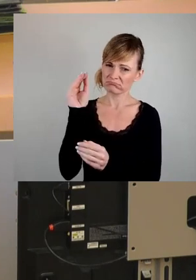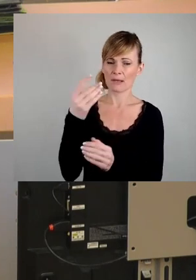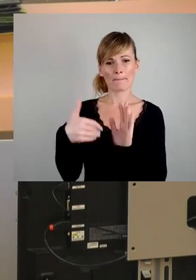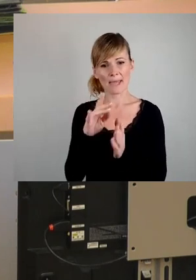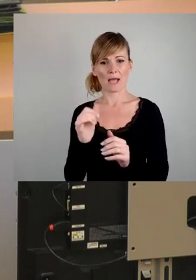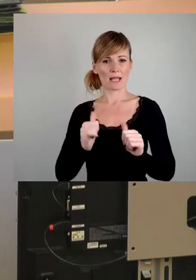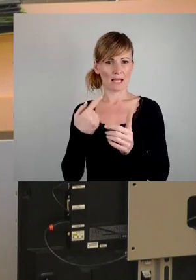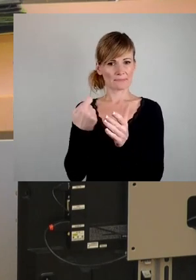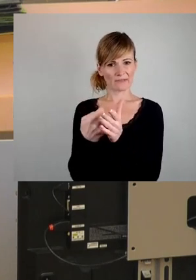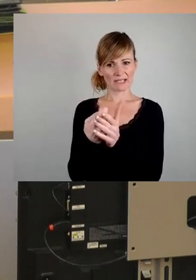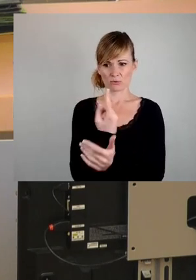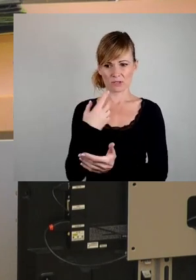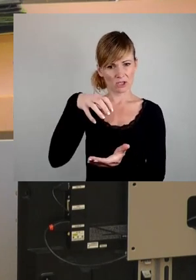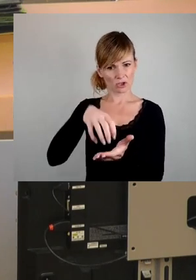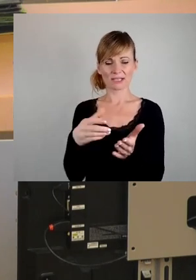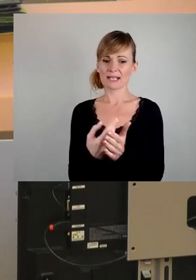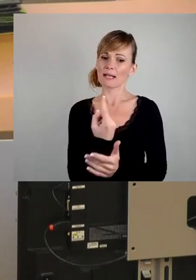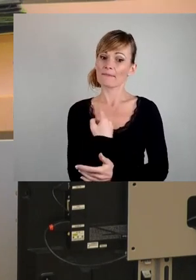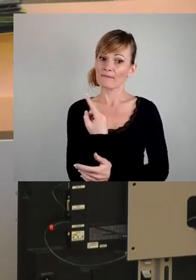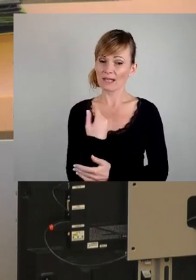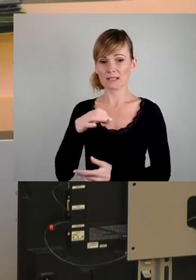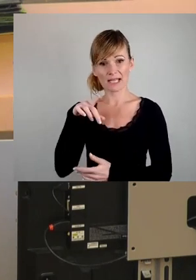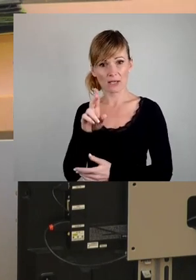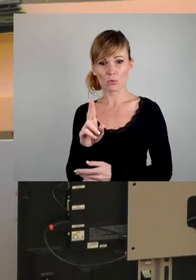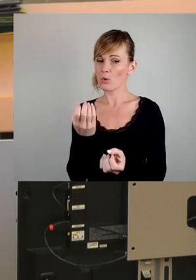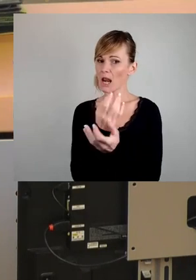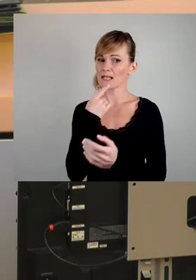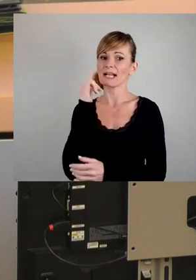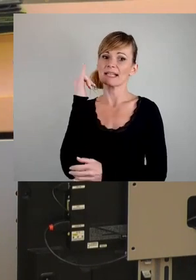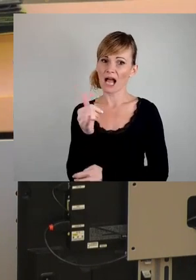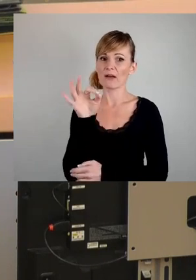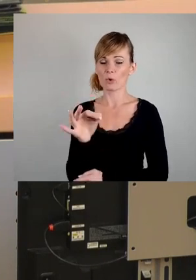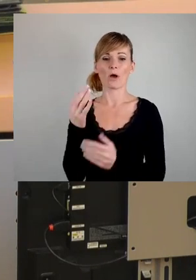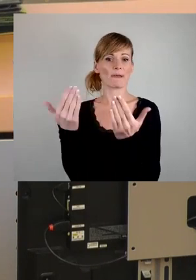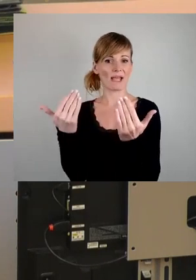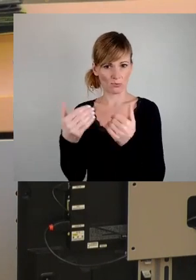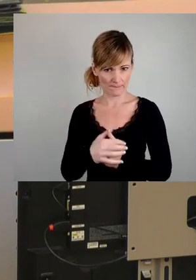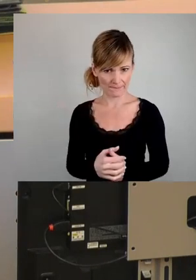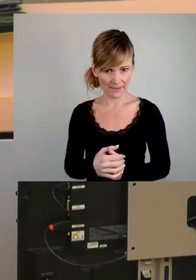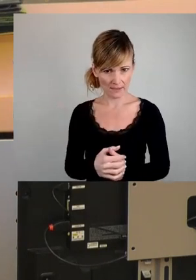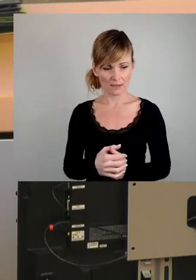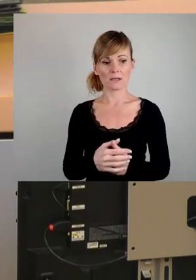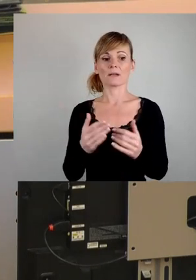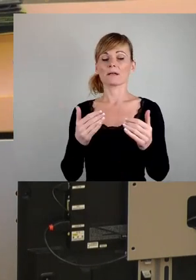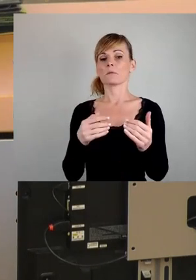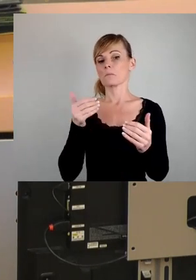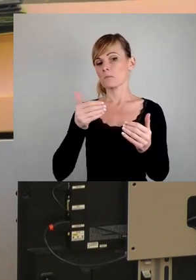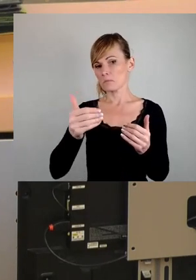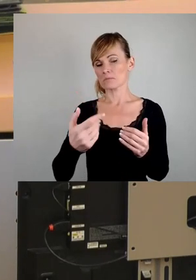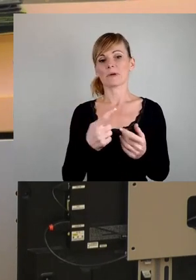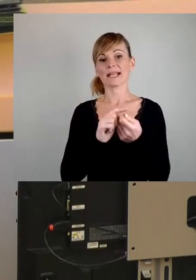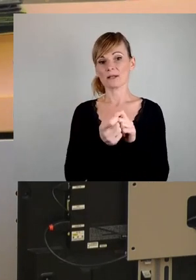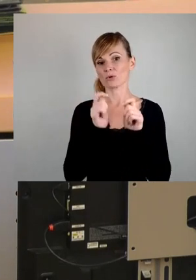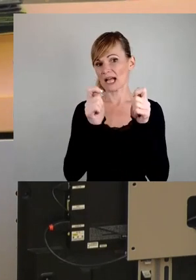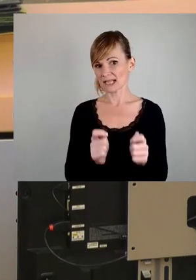klar ja zur Buga-Bewerbung. Und zu den Änderungsanträgen, die im Laufe der Debatte noch eingebracht werden, haben wir uns jetzt